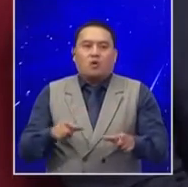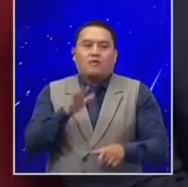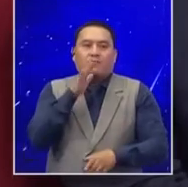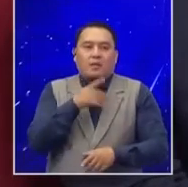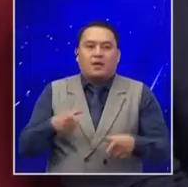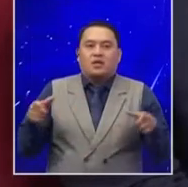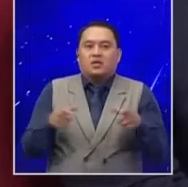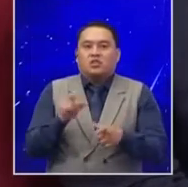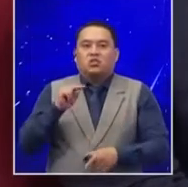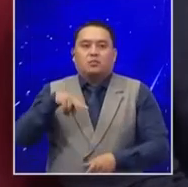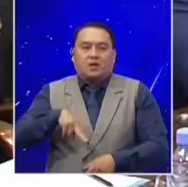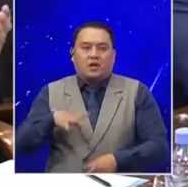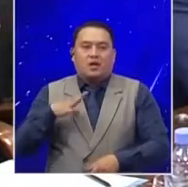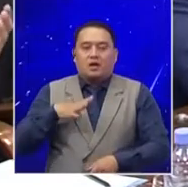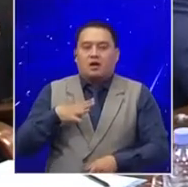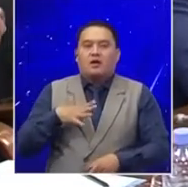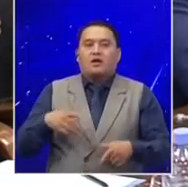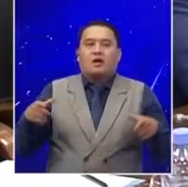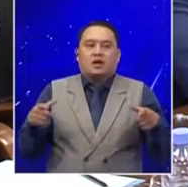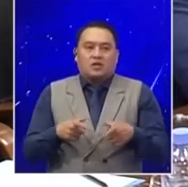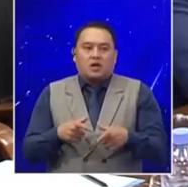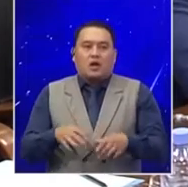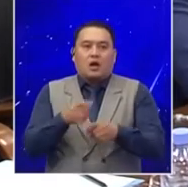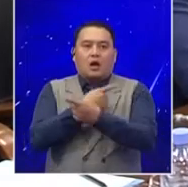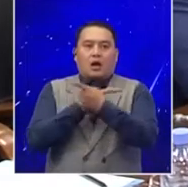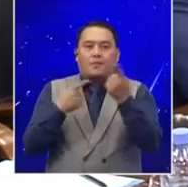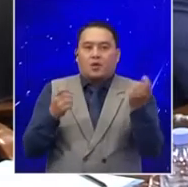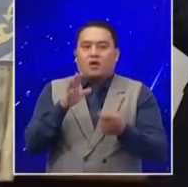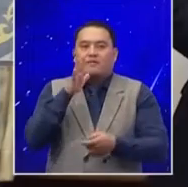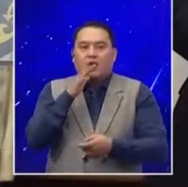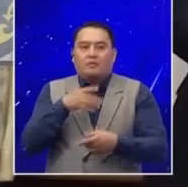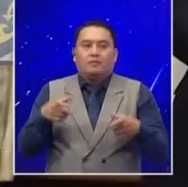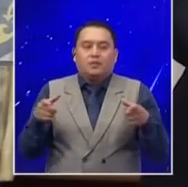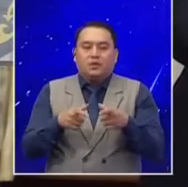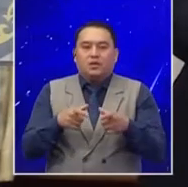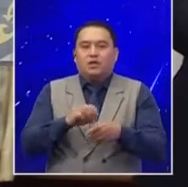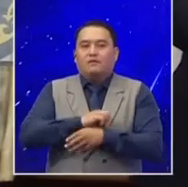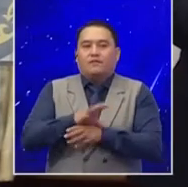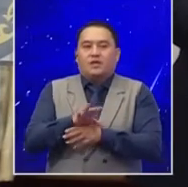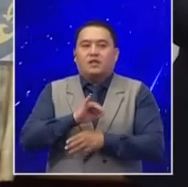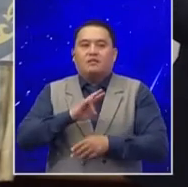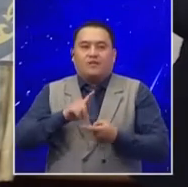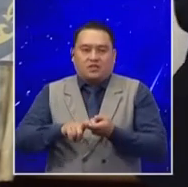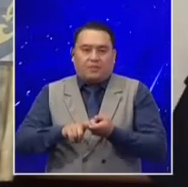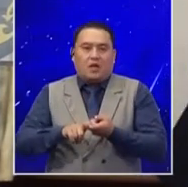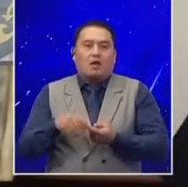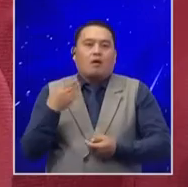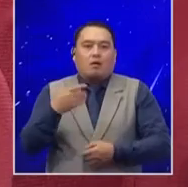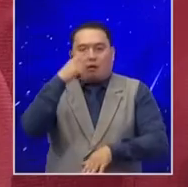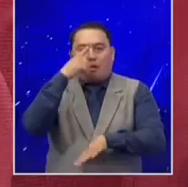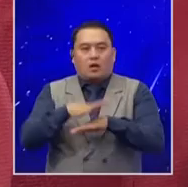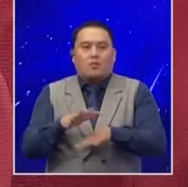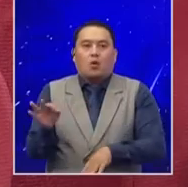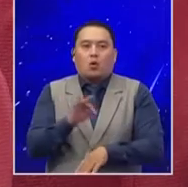период чрезвычайного положения и карантина, объявленных в период пандемии коронавирусной инфекции. Им аким